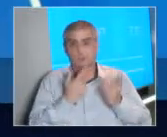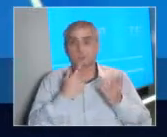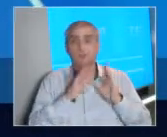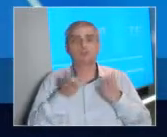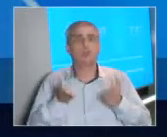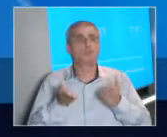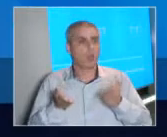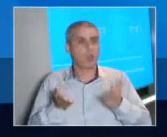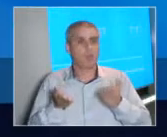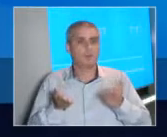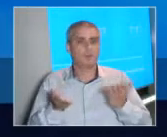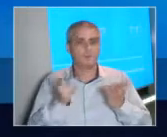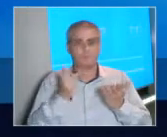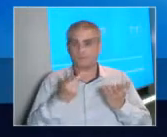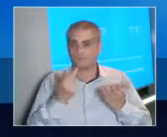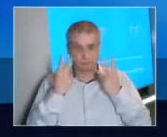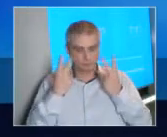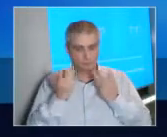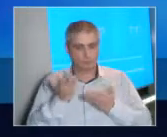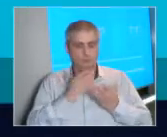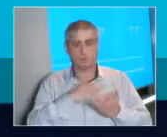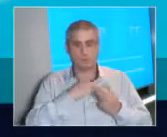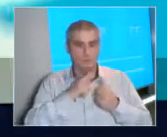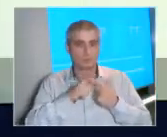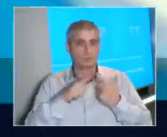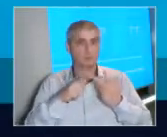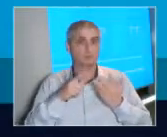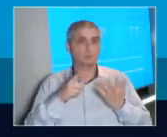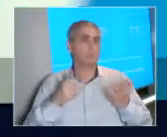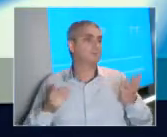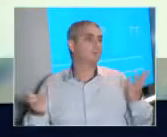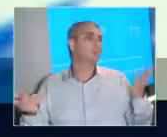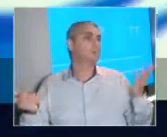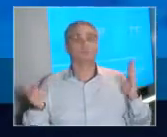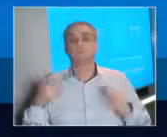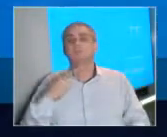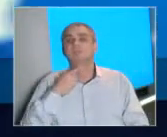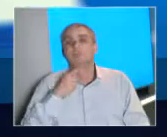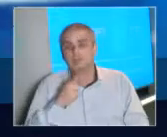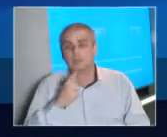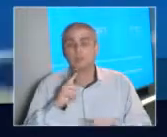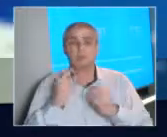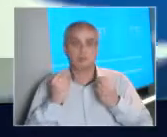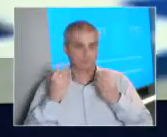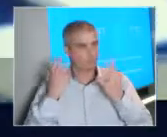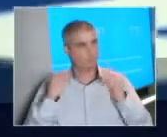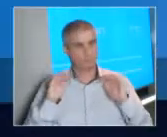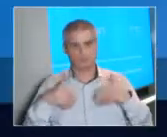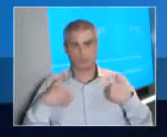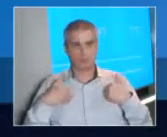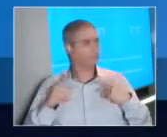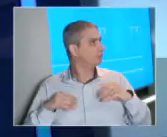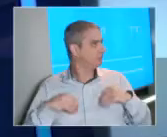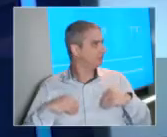כאן, יש פה משמעות לשירותי הבריאות וכולי. העניין הזה לא מסכים, אבל... לא, אני אומר, זה אירוע, הוא אירוע מבורך. שלא